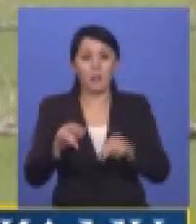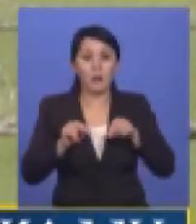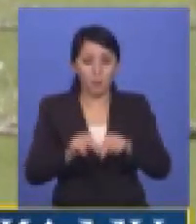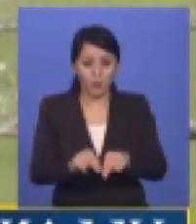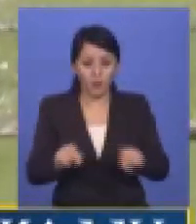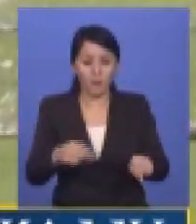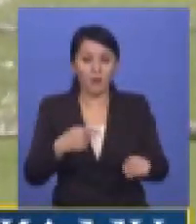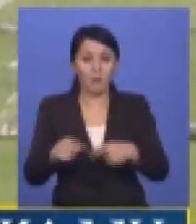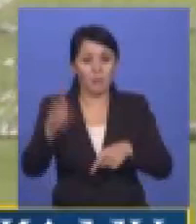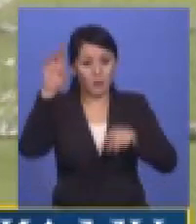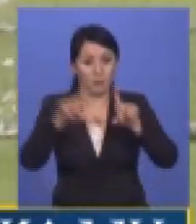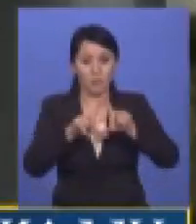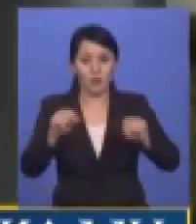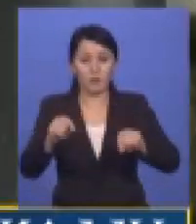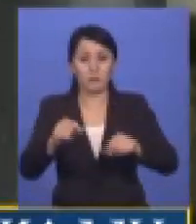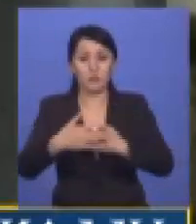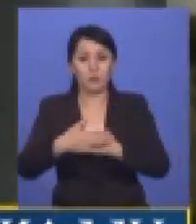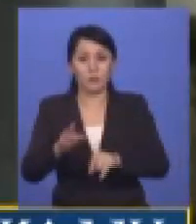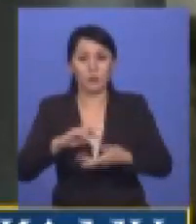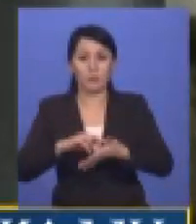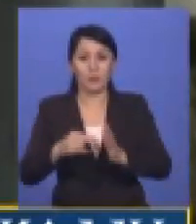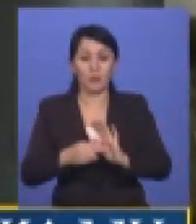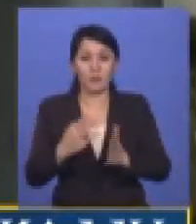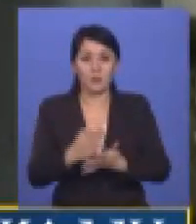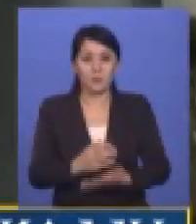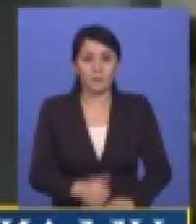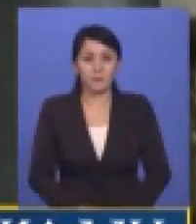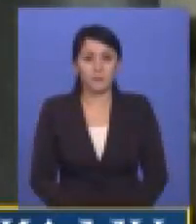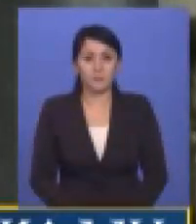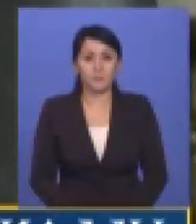Петропавлда футбол мектебін ашу жоспарлануда. Әміре Ақбатай, Анатолий Беланок, жаңалықтар қызметі.